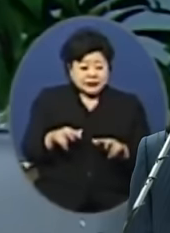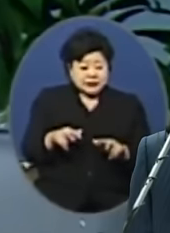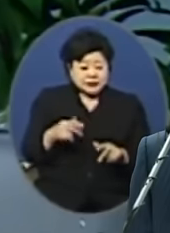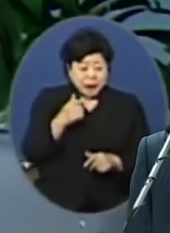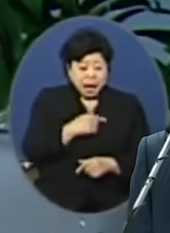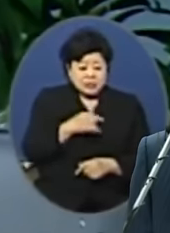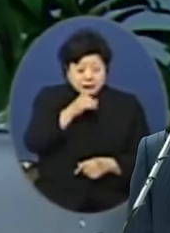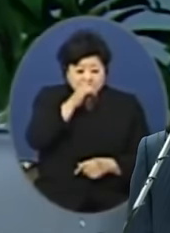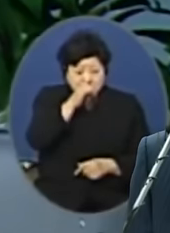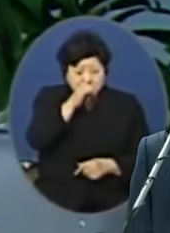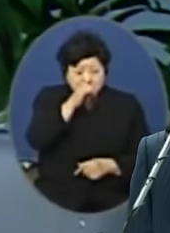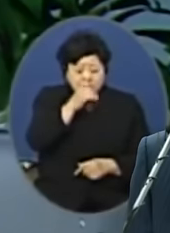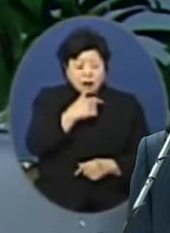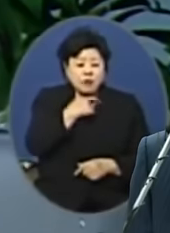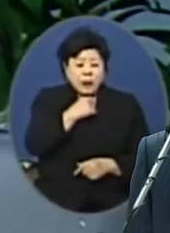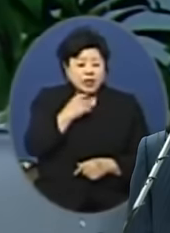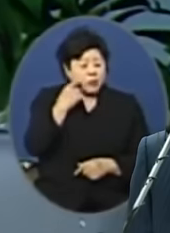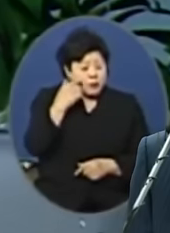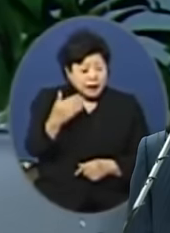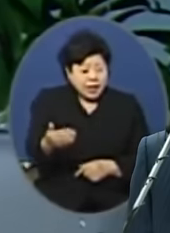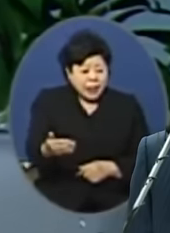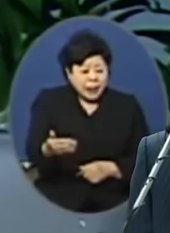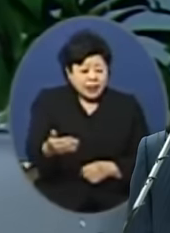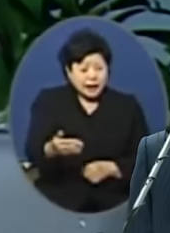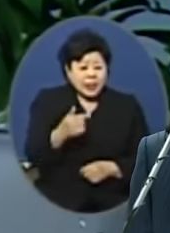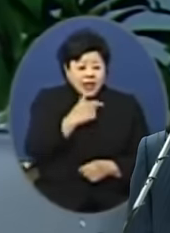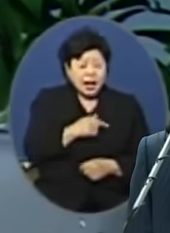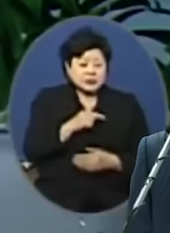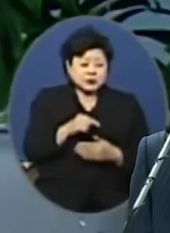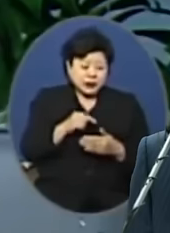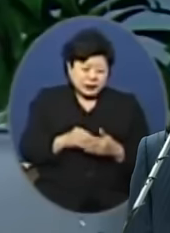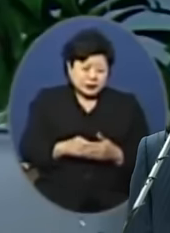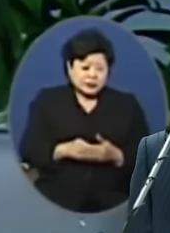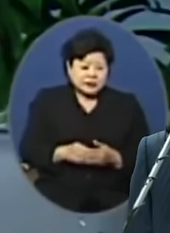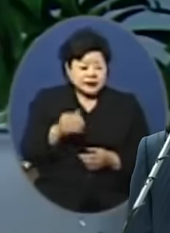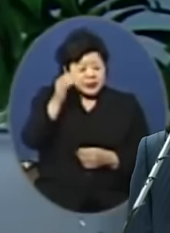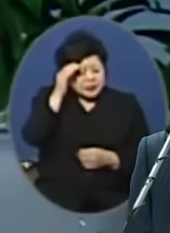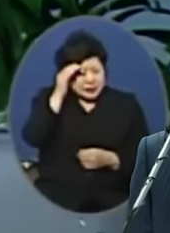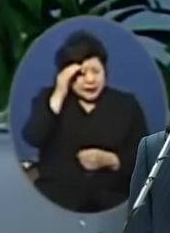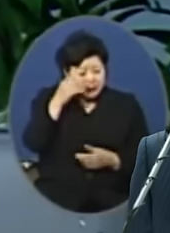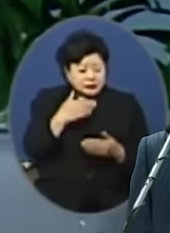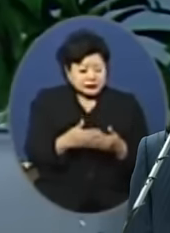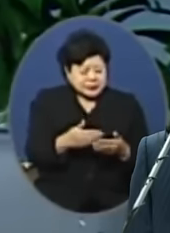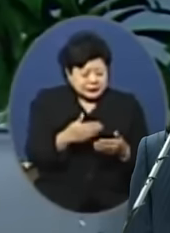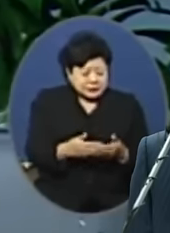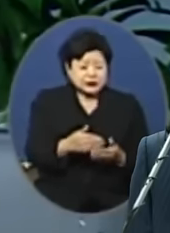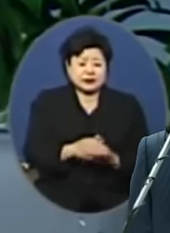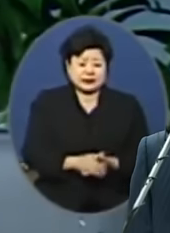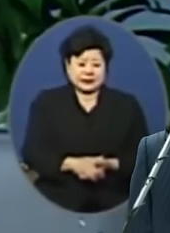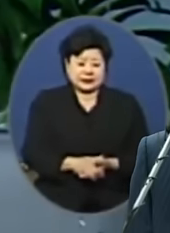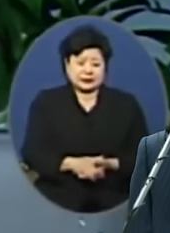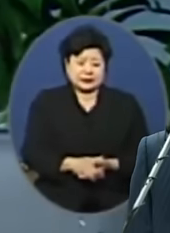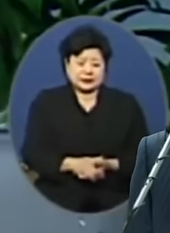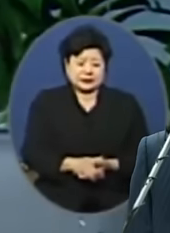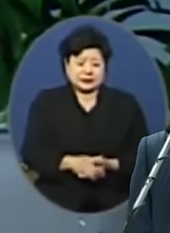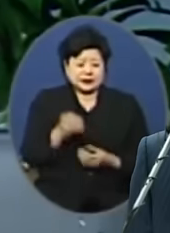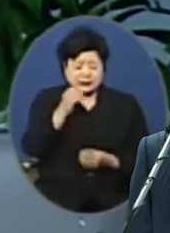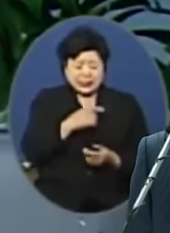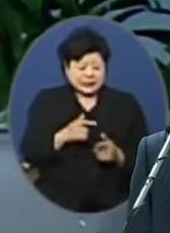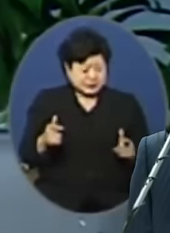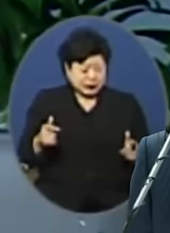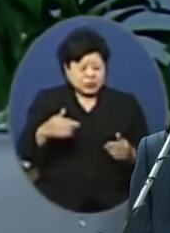가슴 속에서 바라는 것이 뭡니까? 가슴 속에서 기대하는 것을 그림으로 그리십시오. 그냥 하지